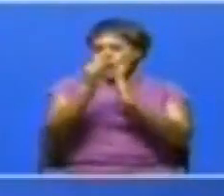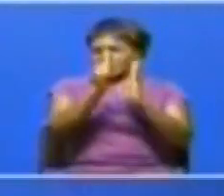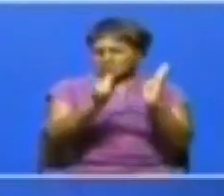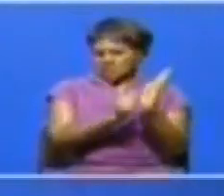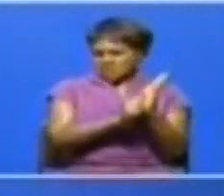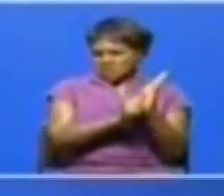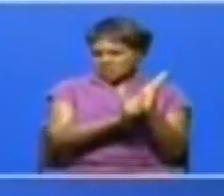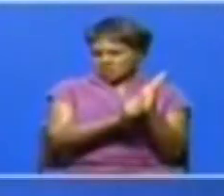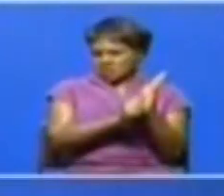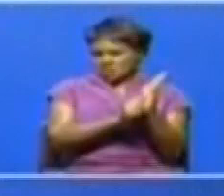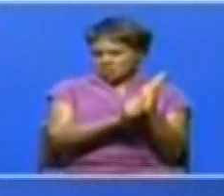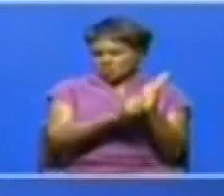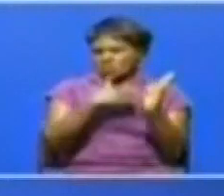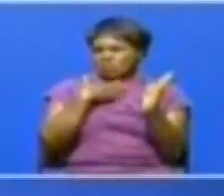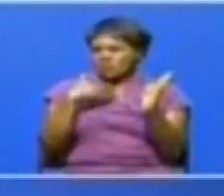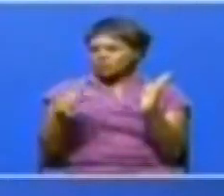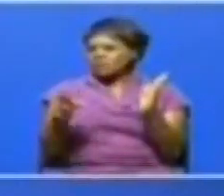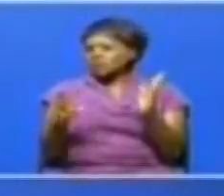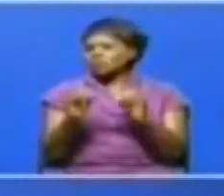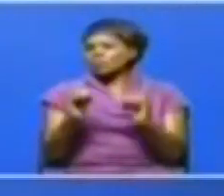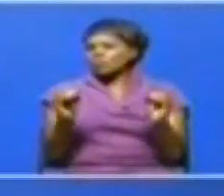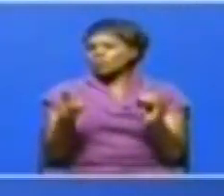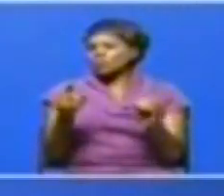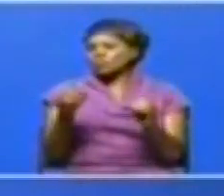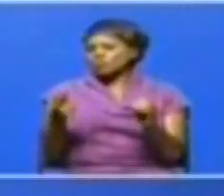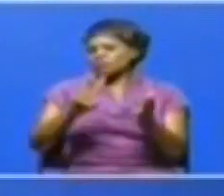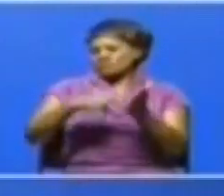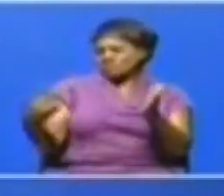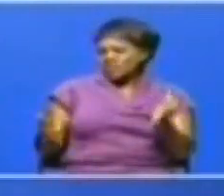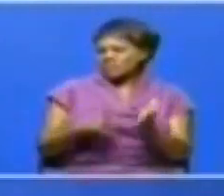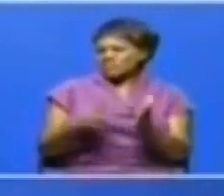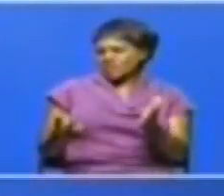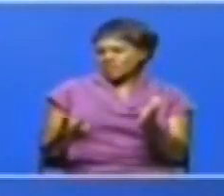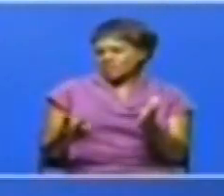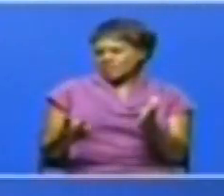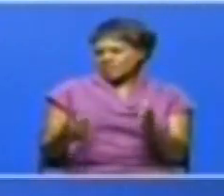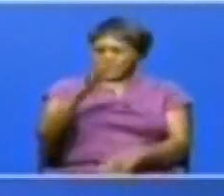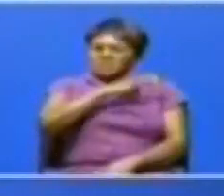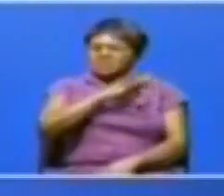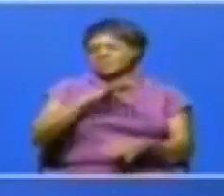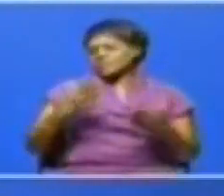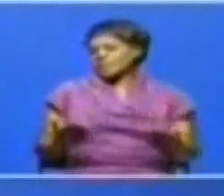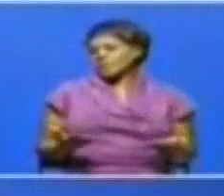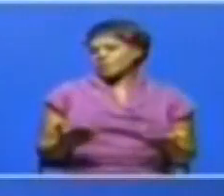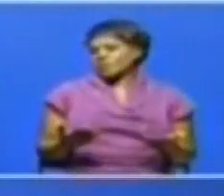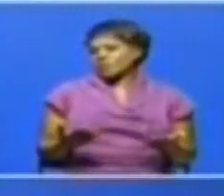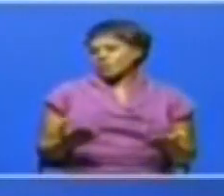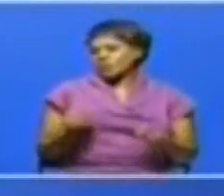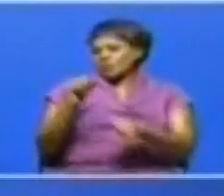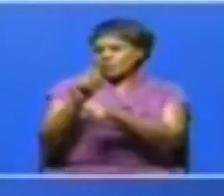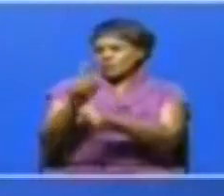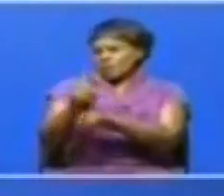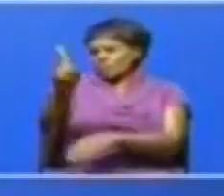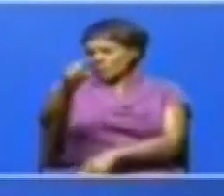sababu hamutaki ule mswada na kwa sababu mko wengi mnauangusha. Sasa unaona itakuwa na faida gani? Kwa sababu bunge la 11